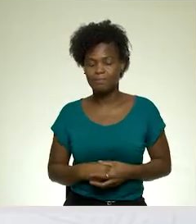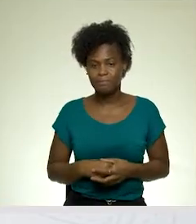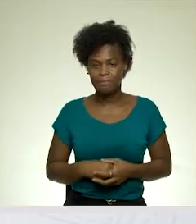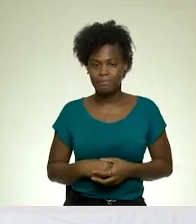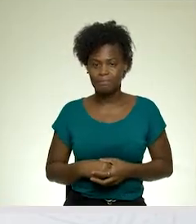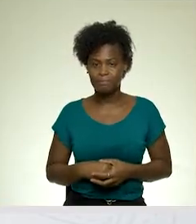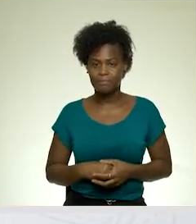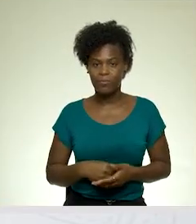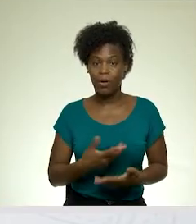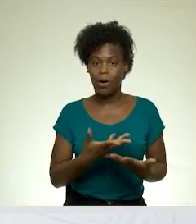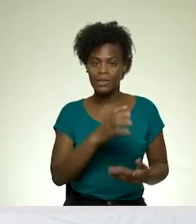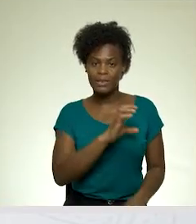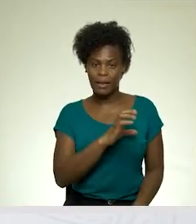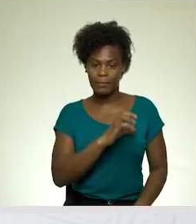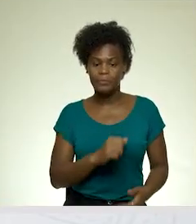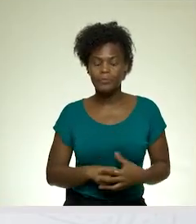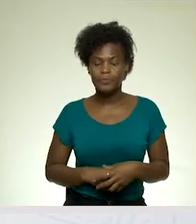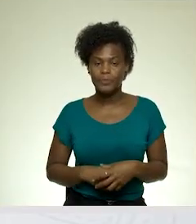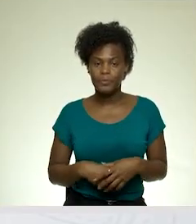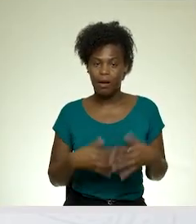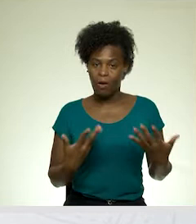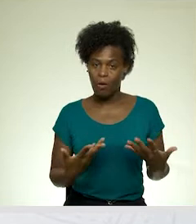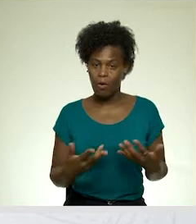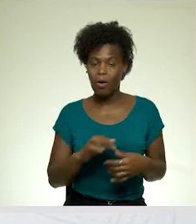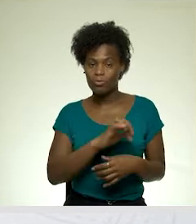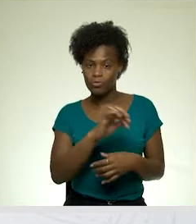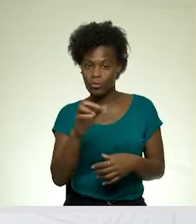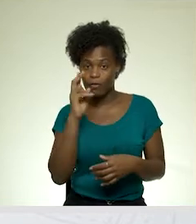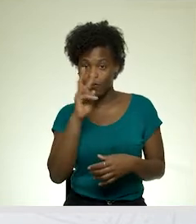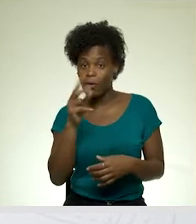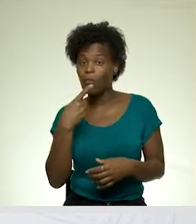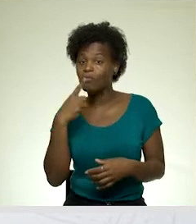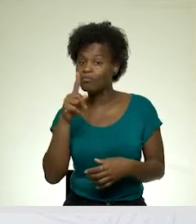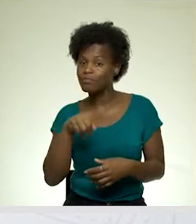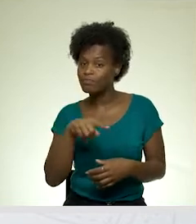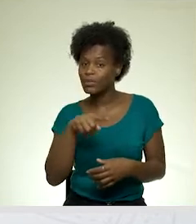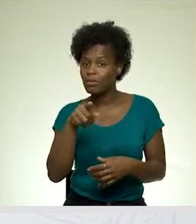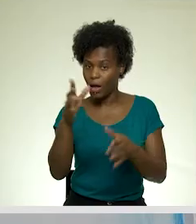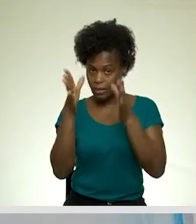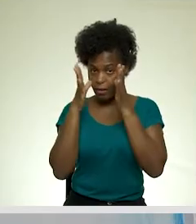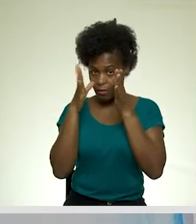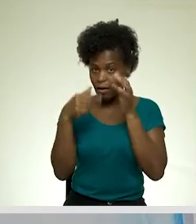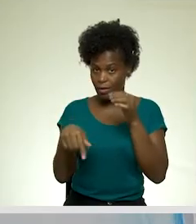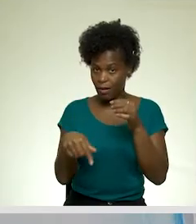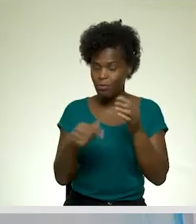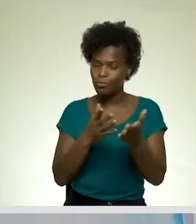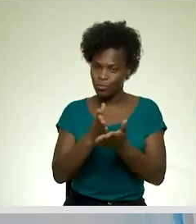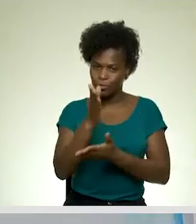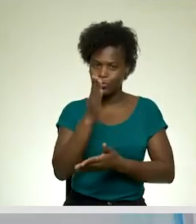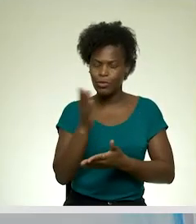C'est maintenant, tu vas encore observer. Tu es très attentif, n'est-ce pas? Continue,